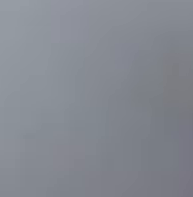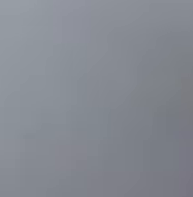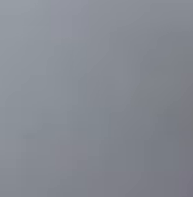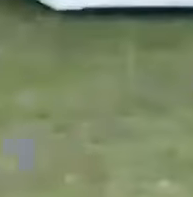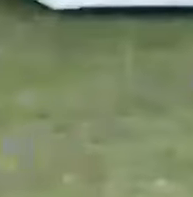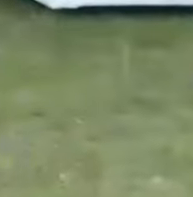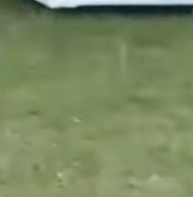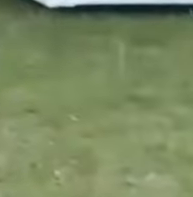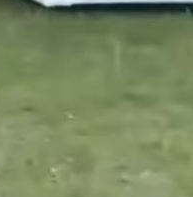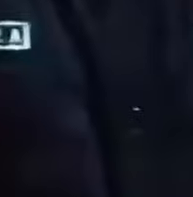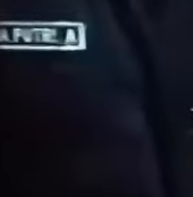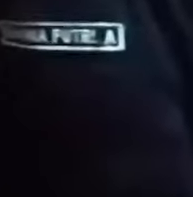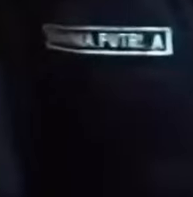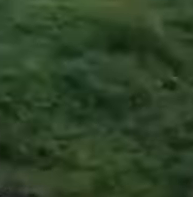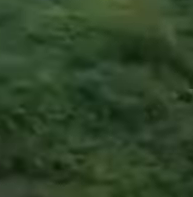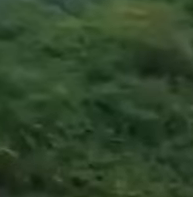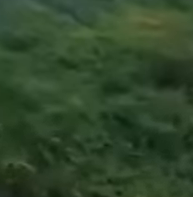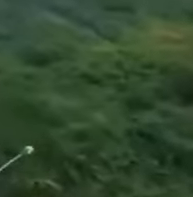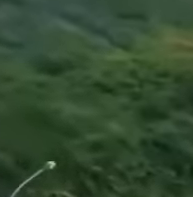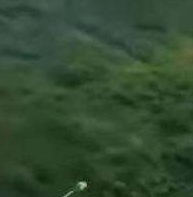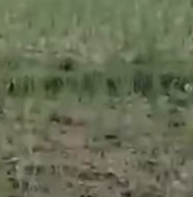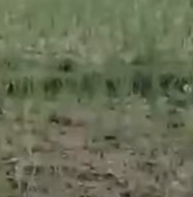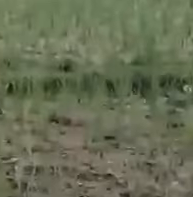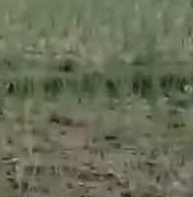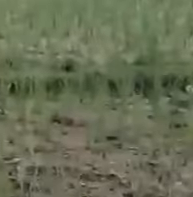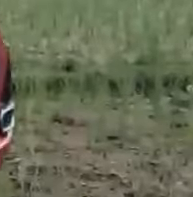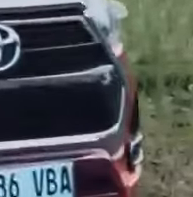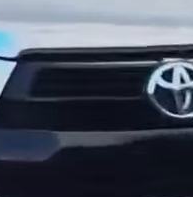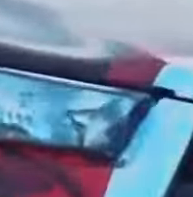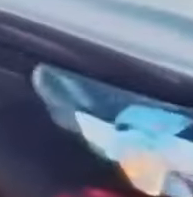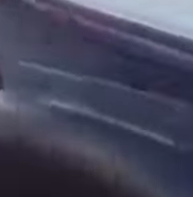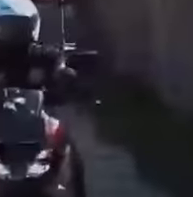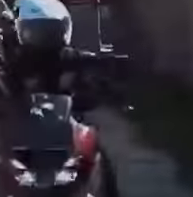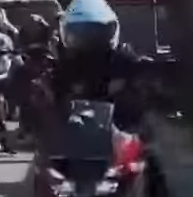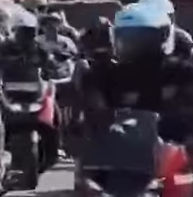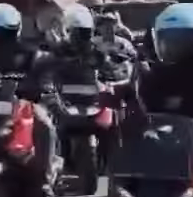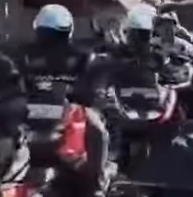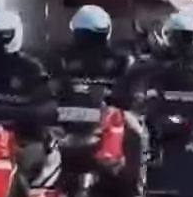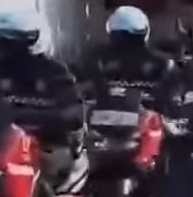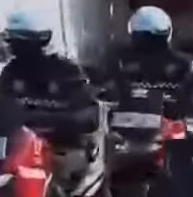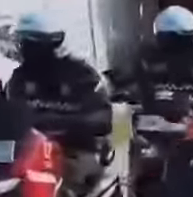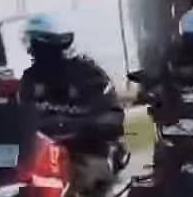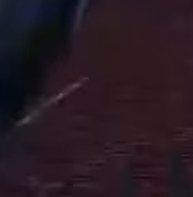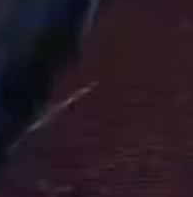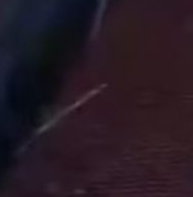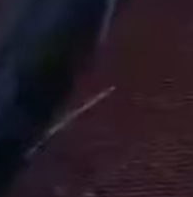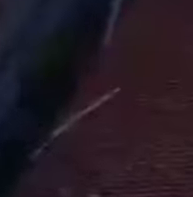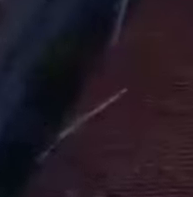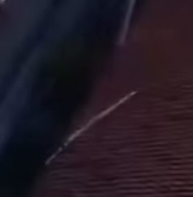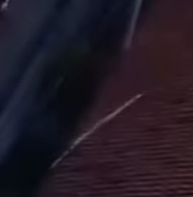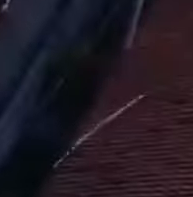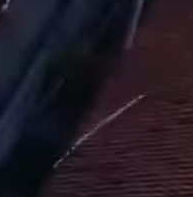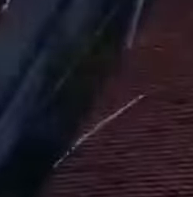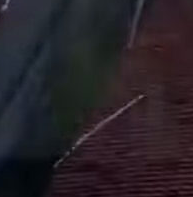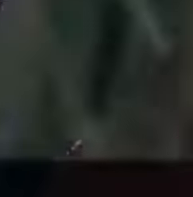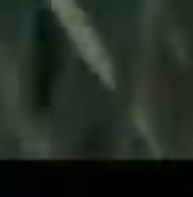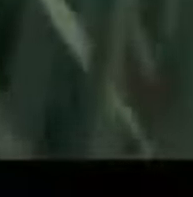2024. Gemilang, gembira, memilih, langsung.